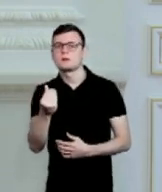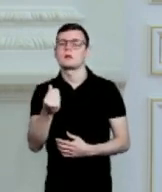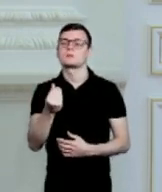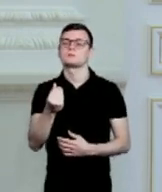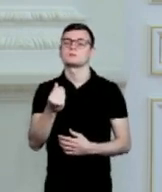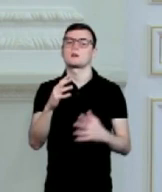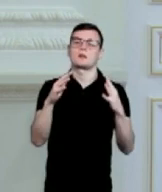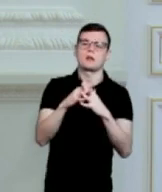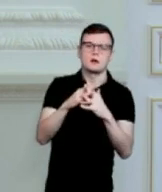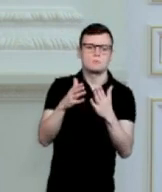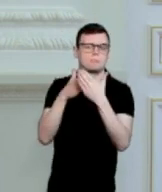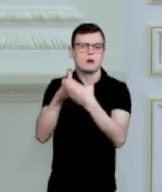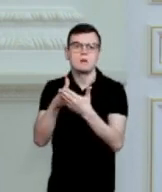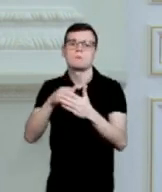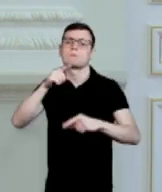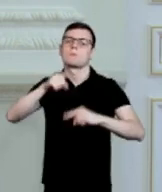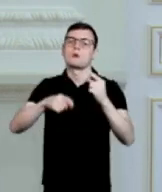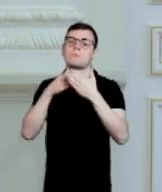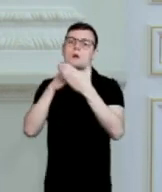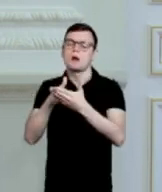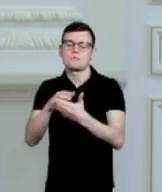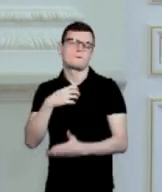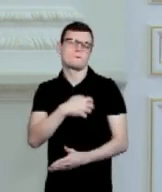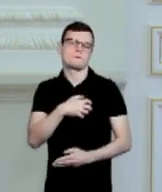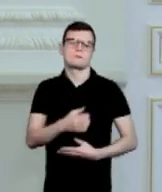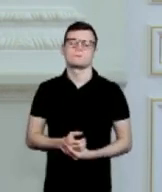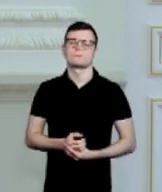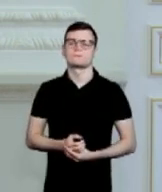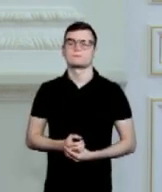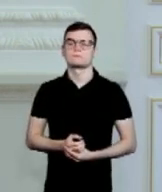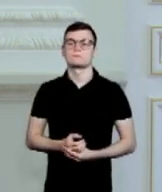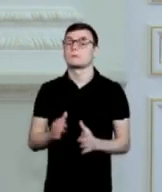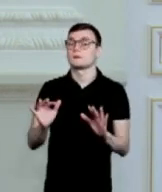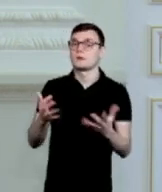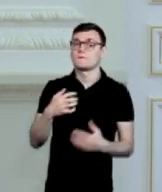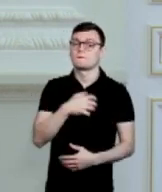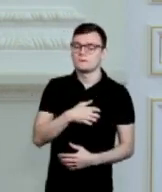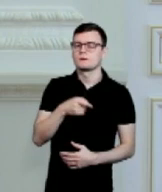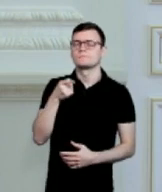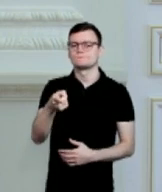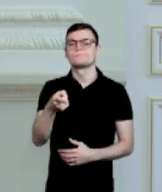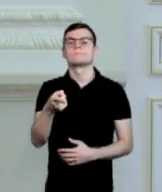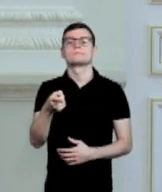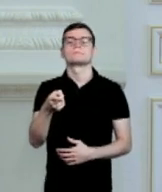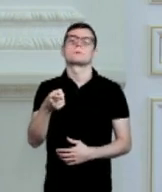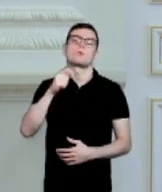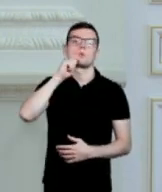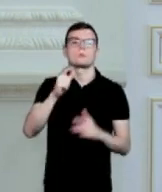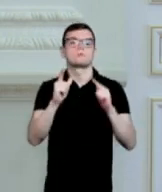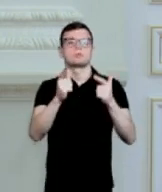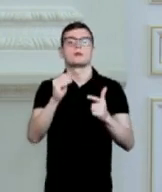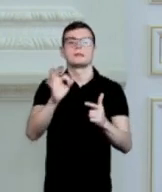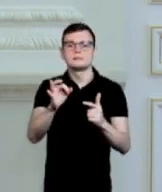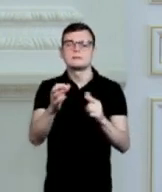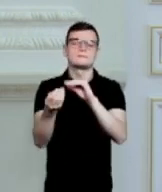politinė. Svarbu, kad derybos dėl Ukrainos stojimo į ES būtų pradėtos jau šiemet. Mūšio